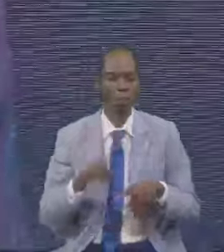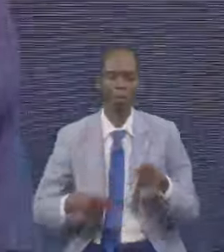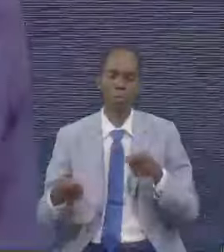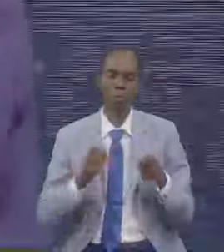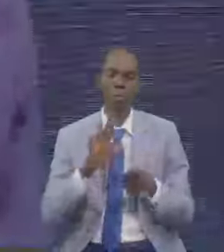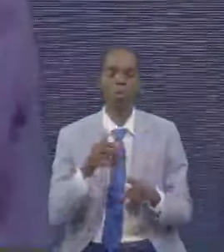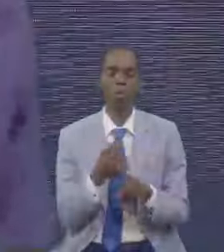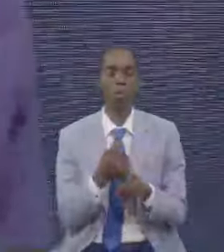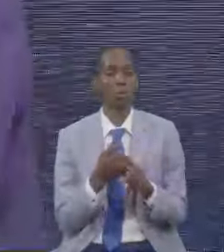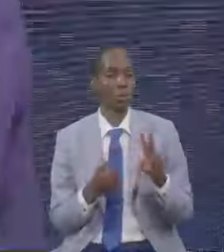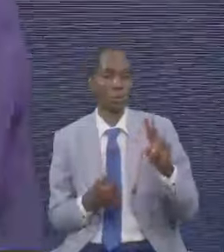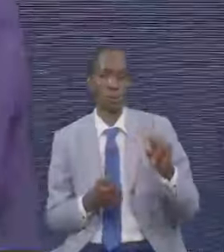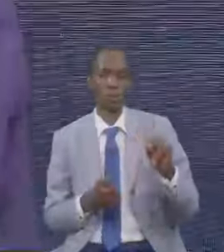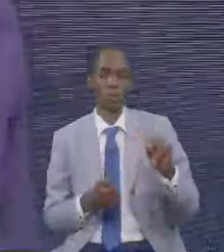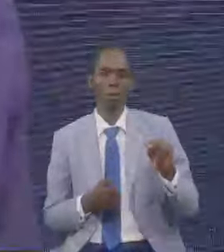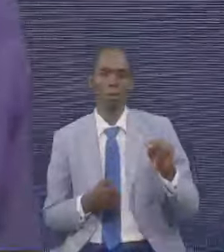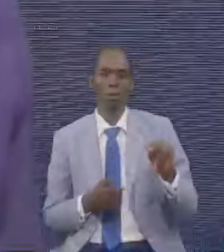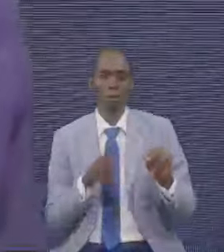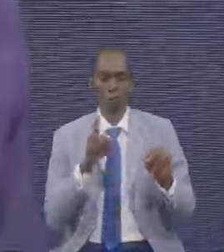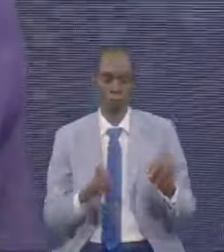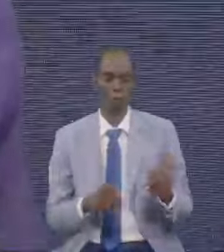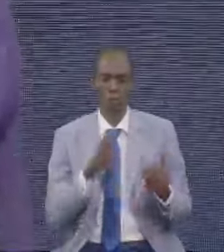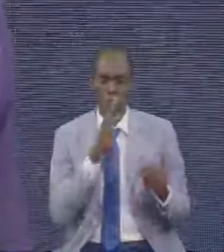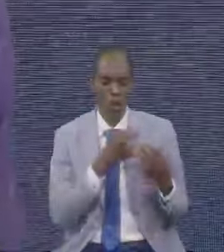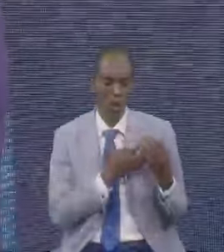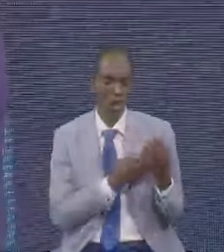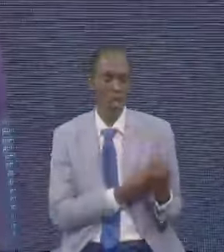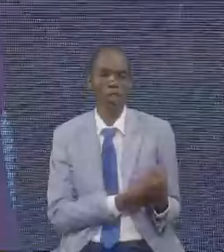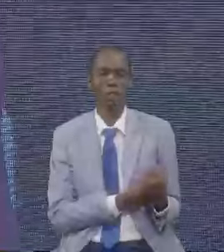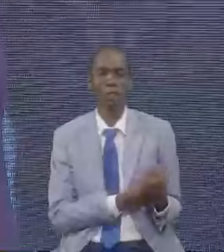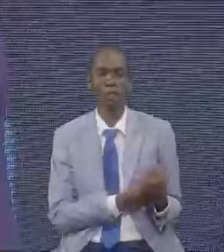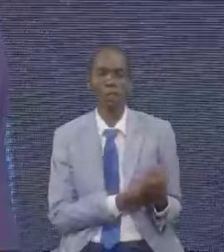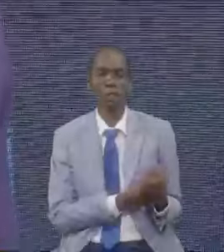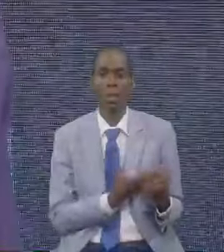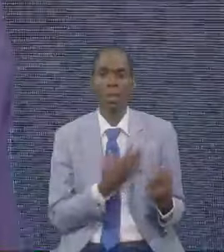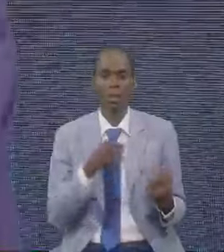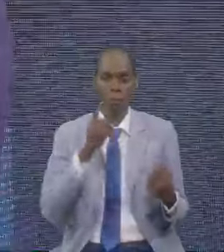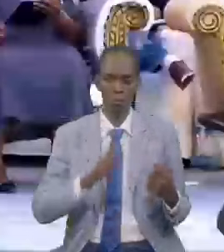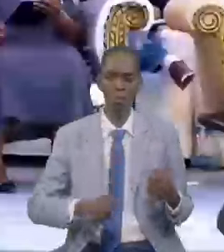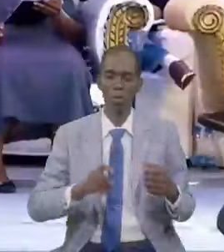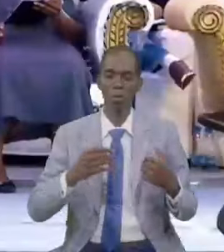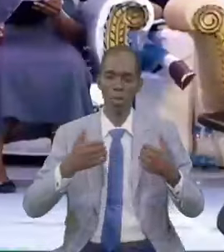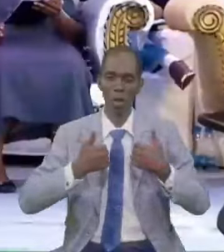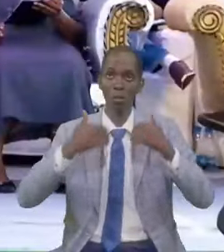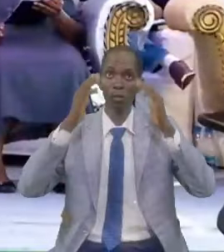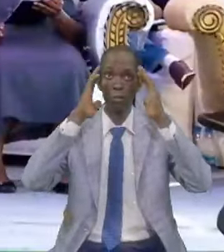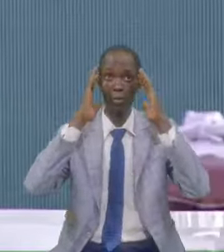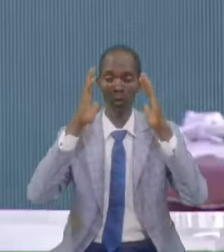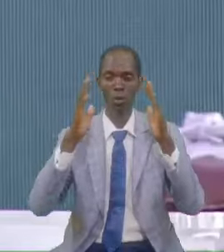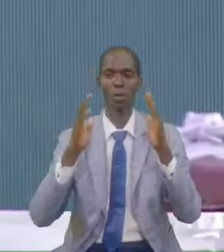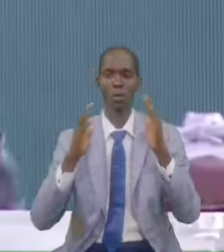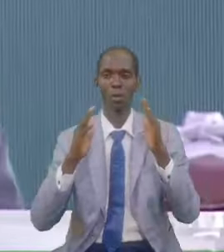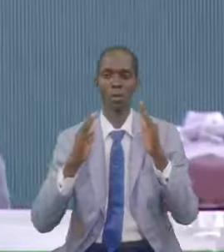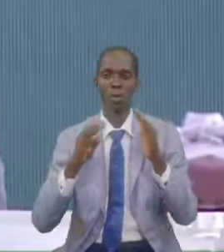లేదండి. Courageous. ధైర్యవంతులు. And focused. ఏకాగ్రత గలవారు. Up in life.